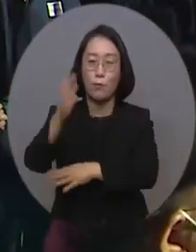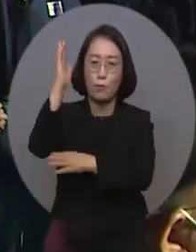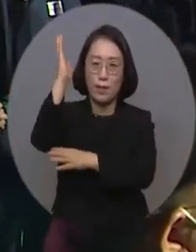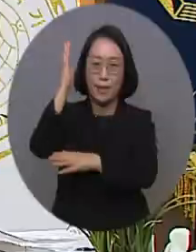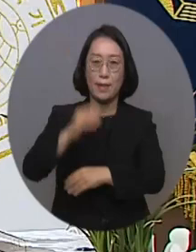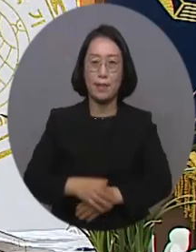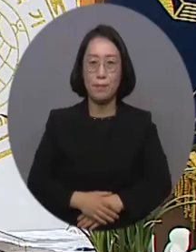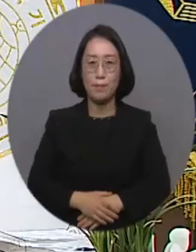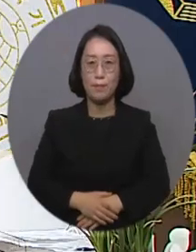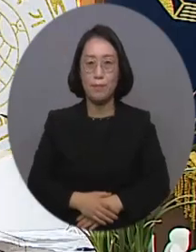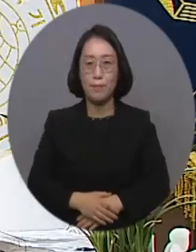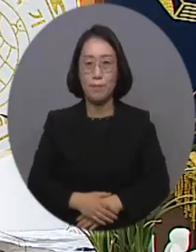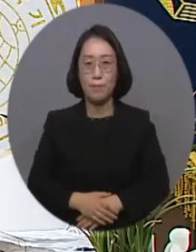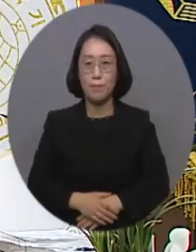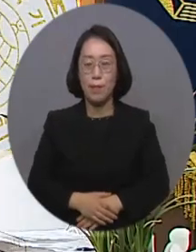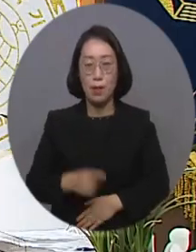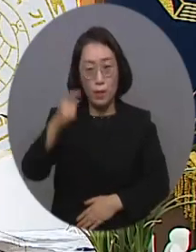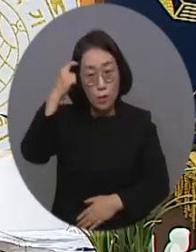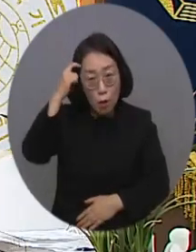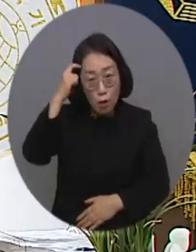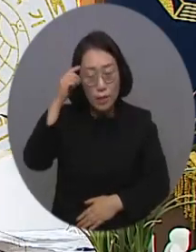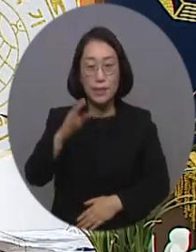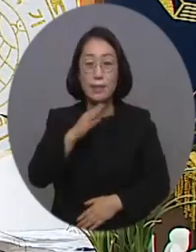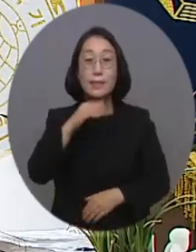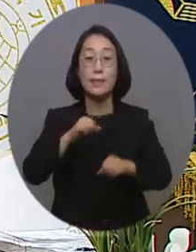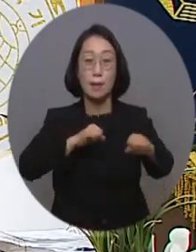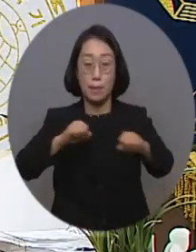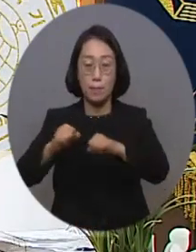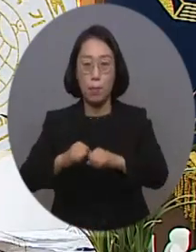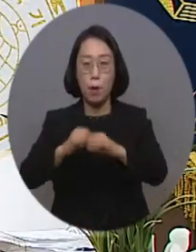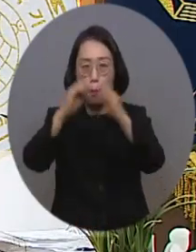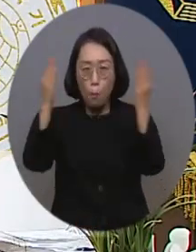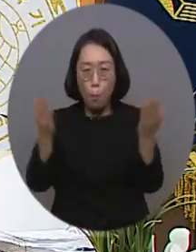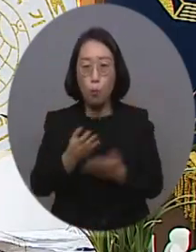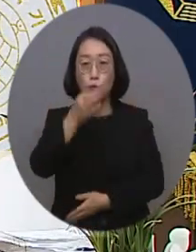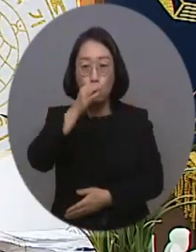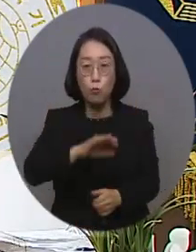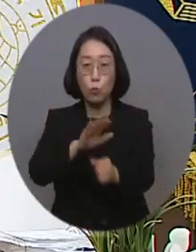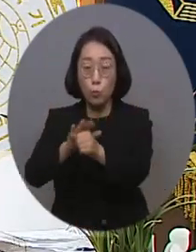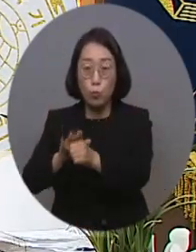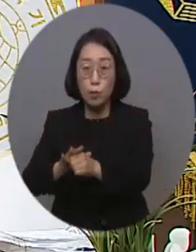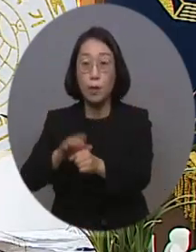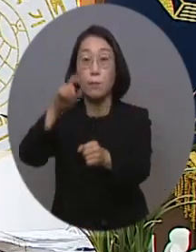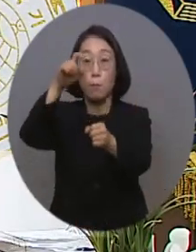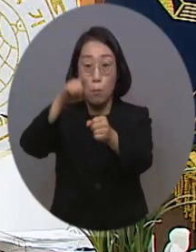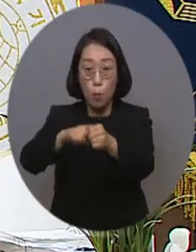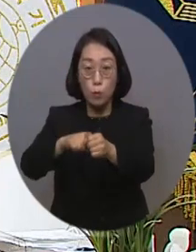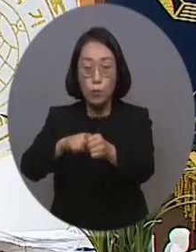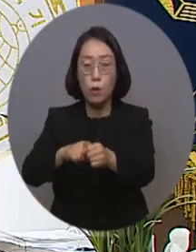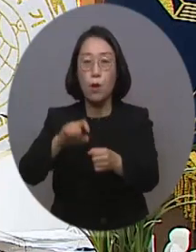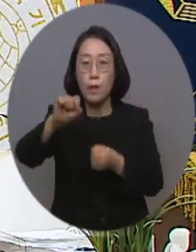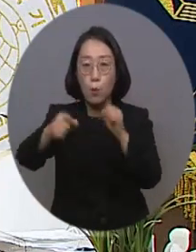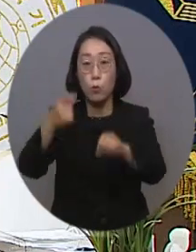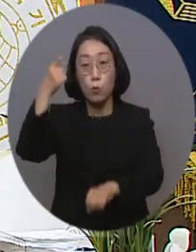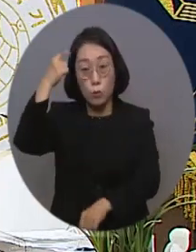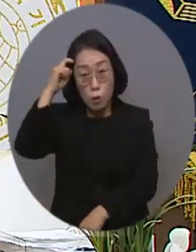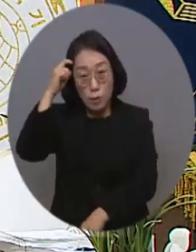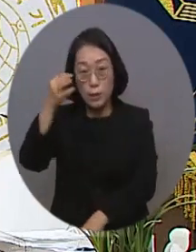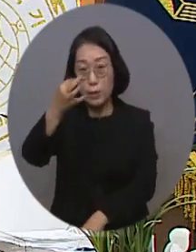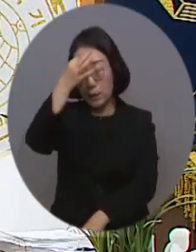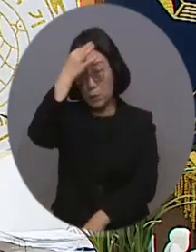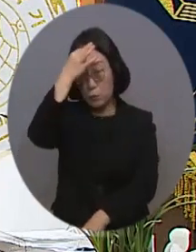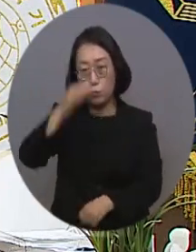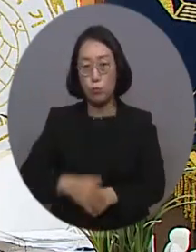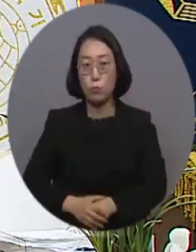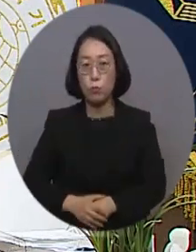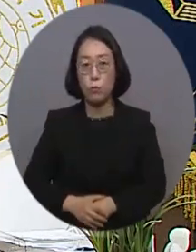전했습니다. 정신과 실전 홍익인간을 구현하는 그런 태권도의 정신과 기술을